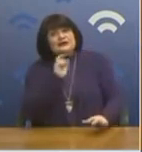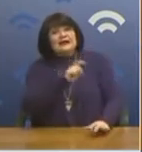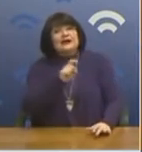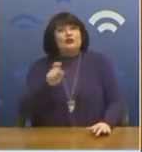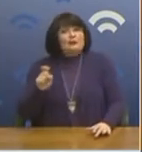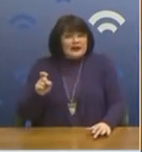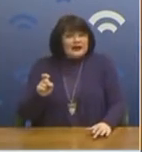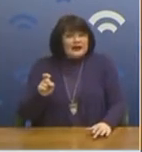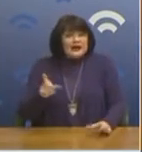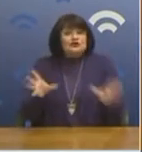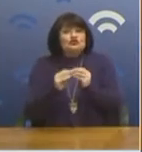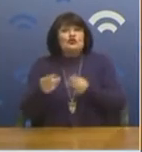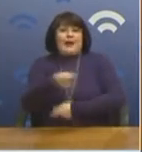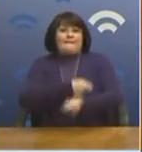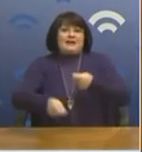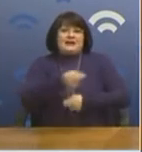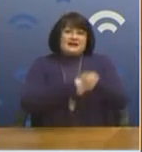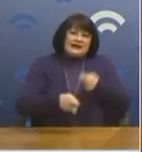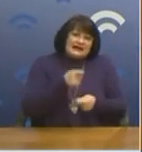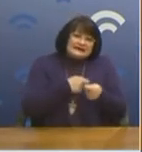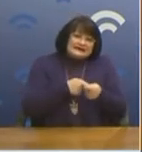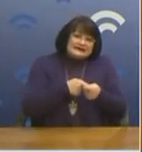που είναι για τις επιχειρήσεις, το